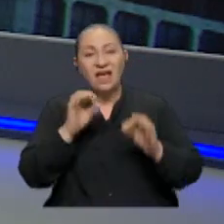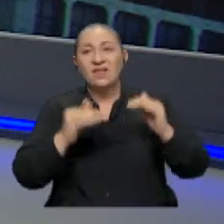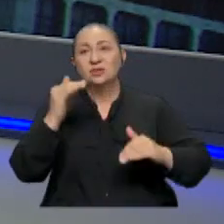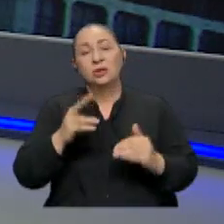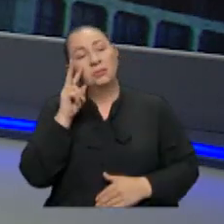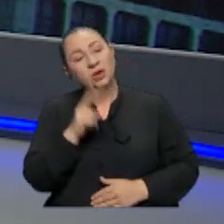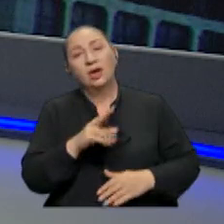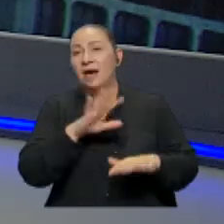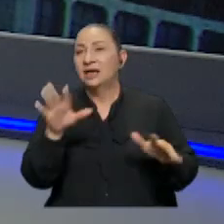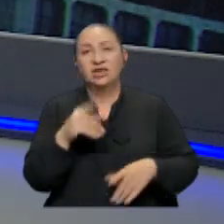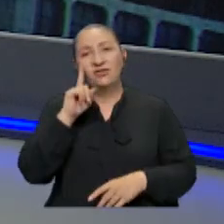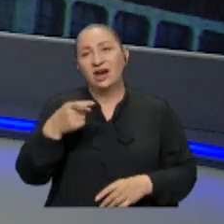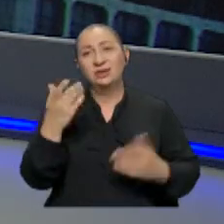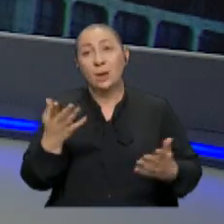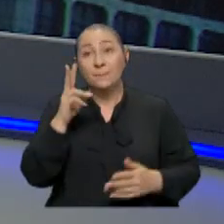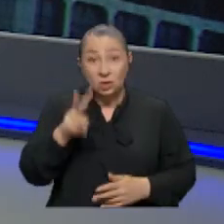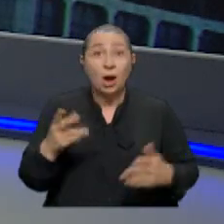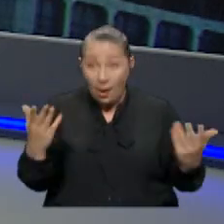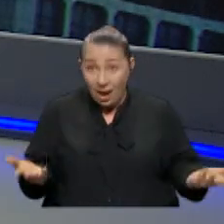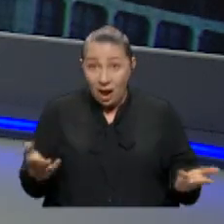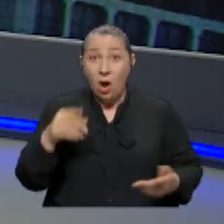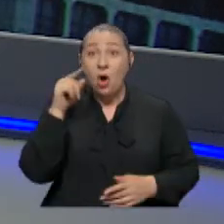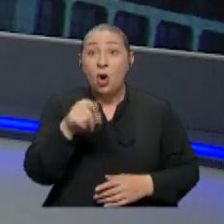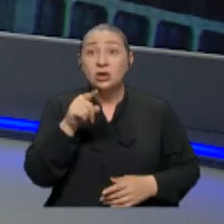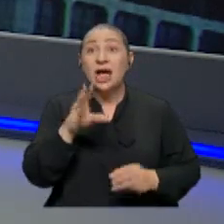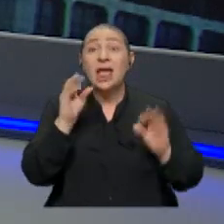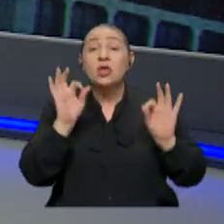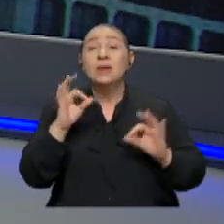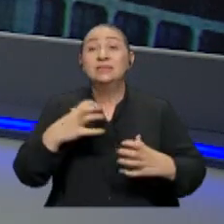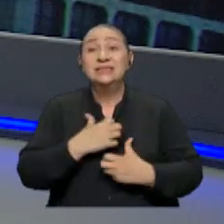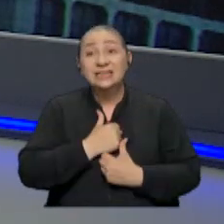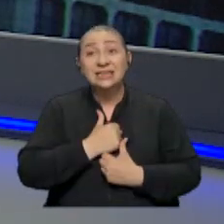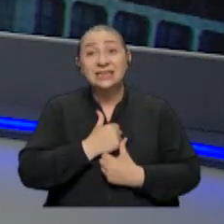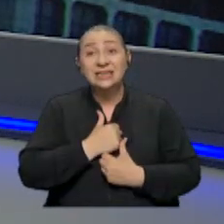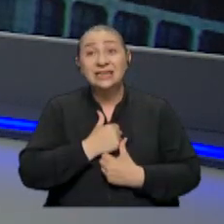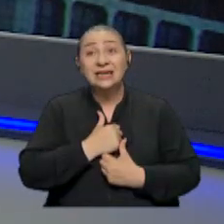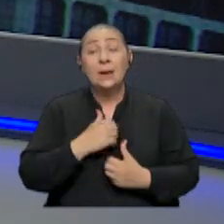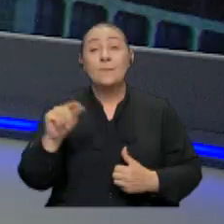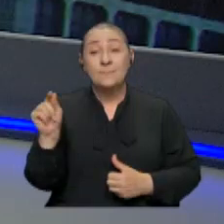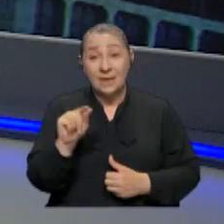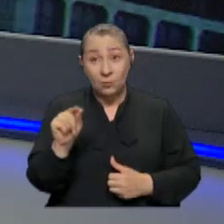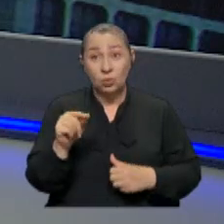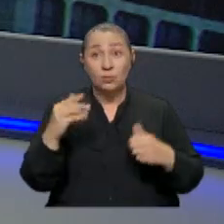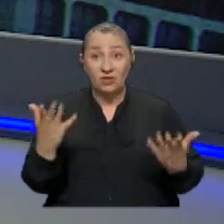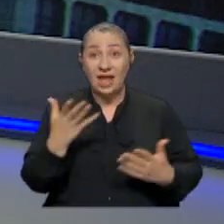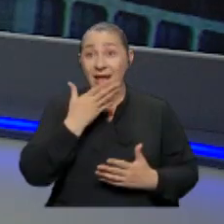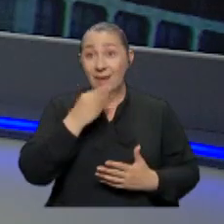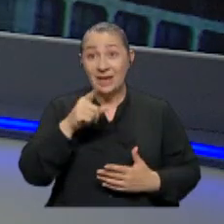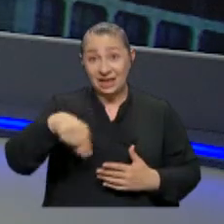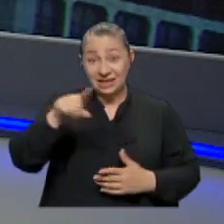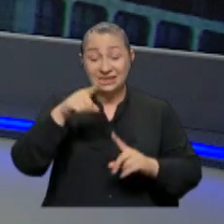enflasyona bakıyor yani her şeyin farkında bakıyor ama oradaki en önemli sıkıntıyı memur ve